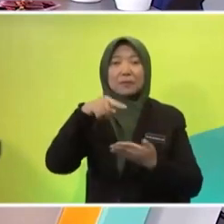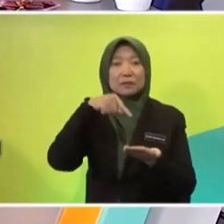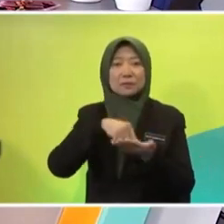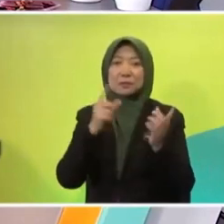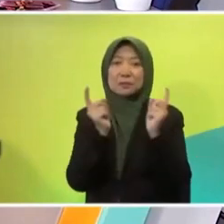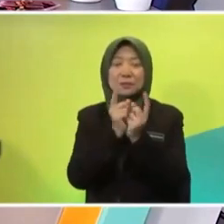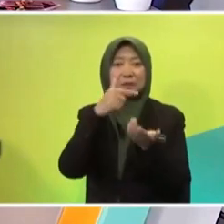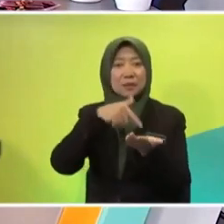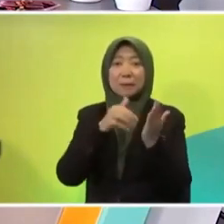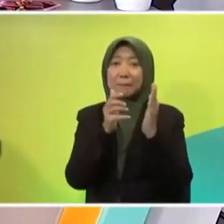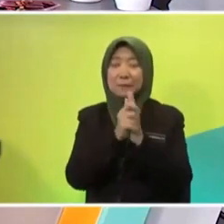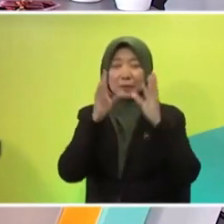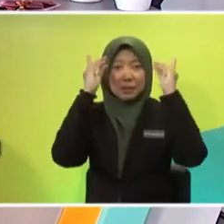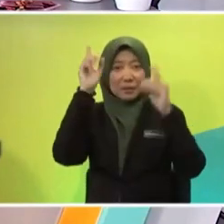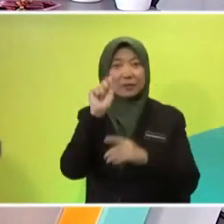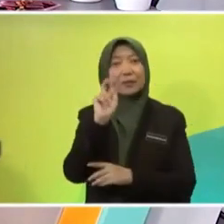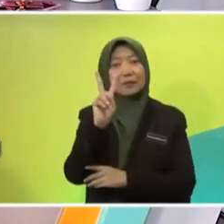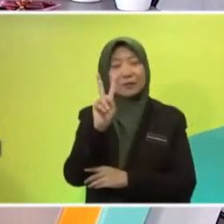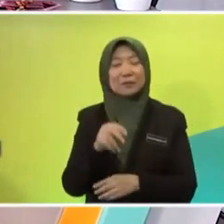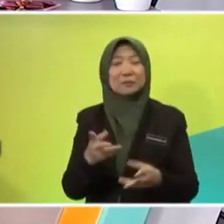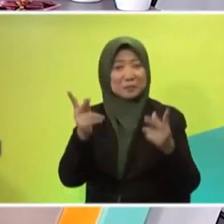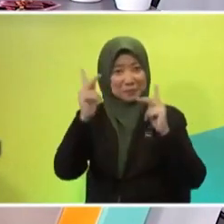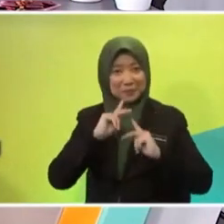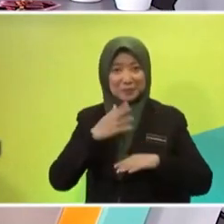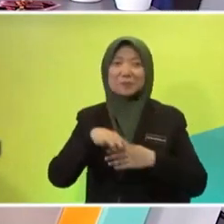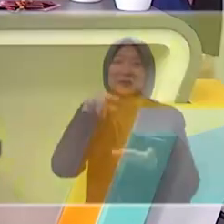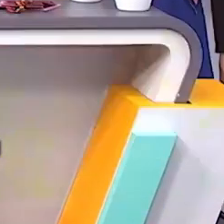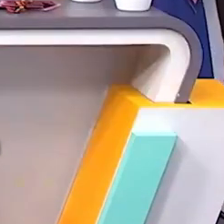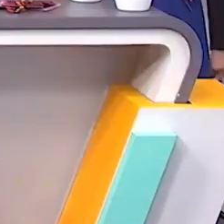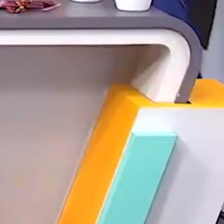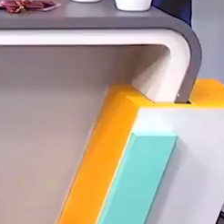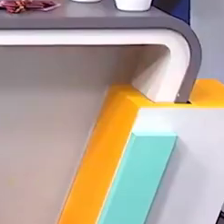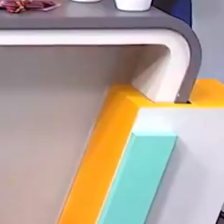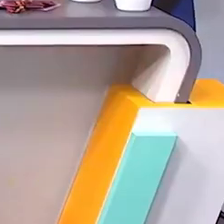Jumpa lagi di Mahir Didik TV KPM. Kembali semula selepas ini.